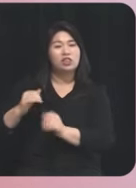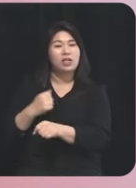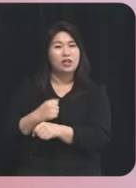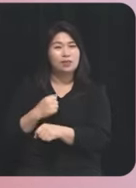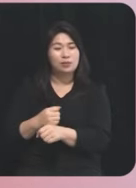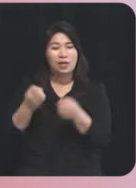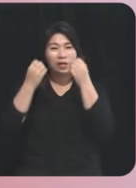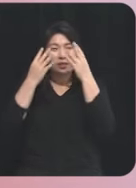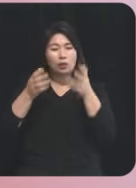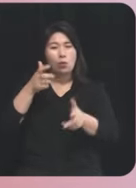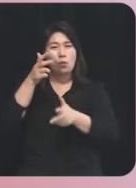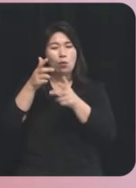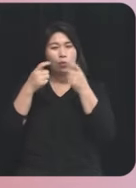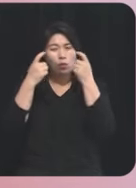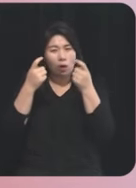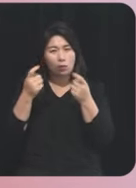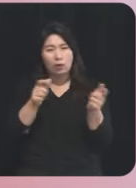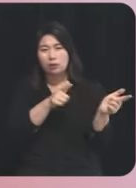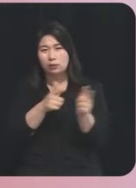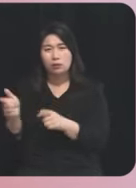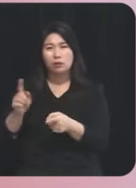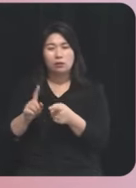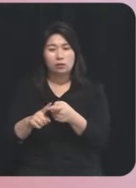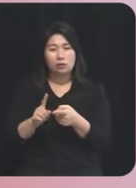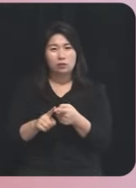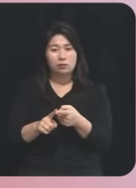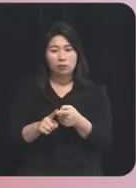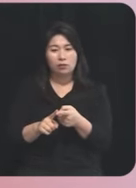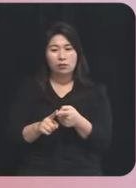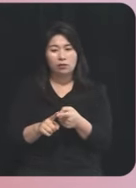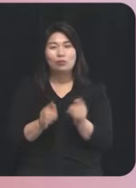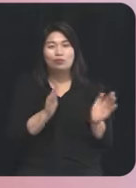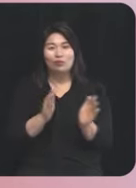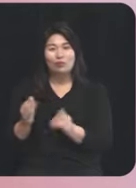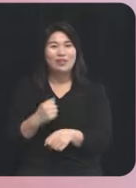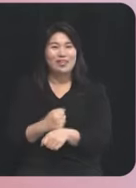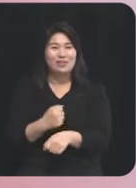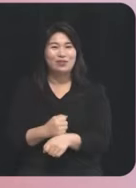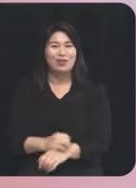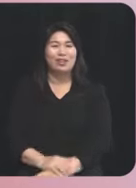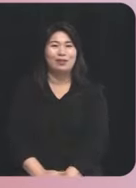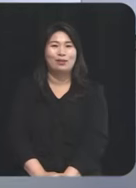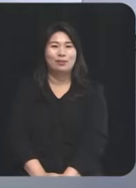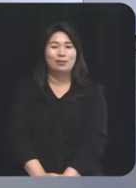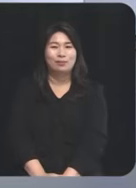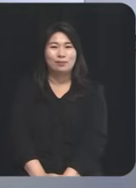새로운 관광산업 구조 마련 등 다양한 마련도 해 나가겠습니다.